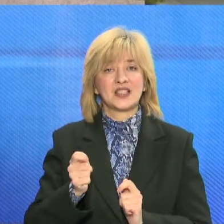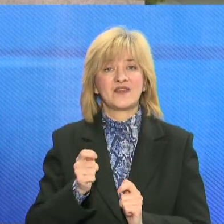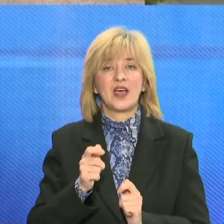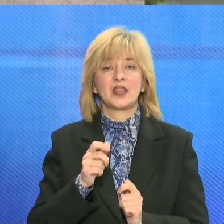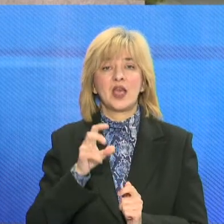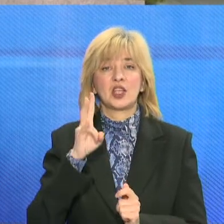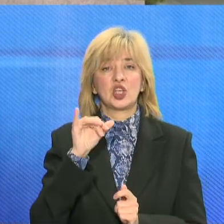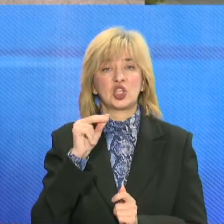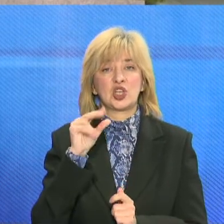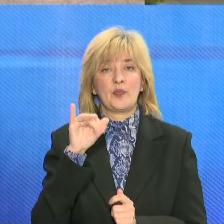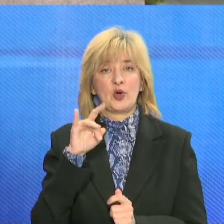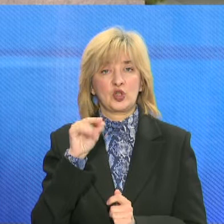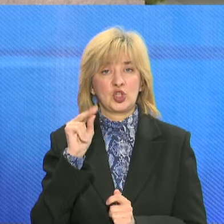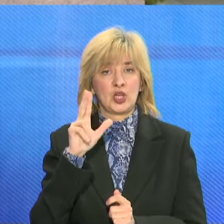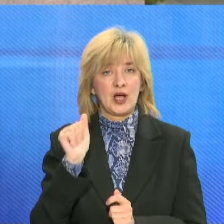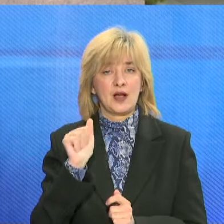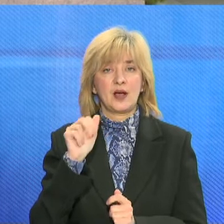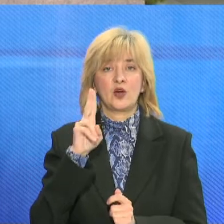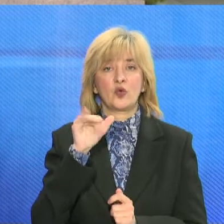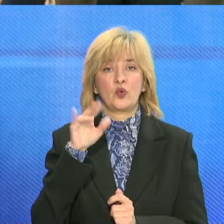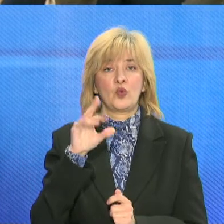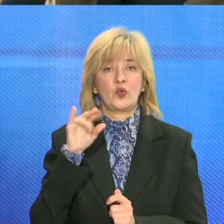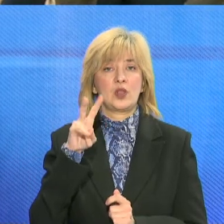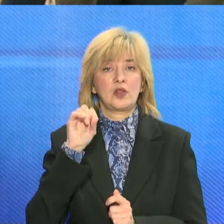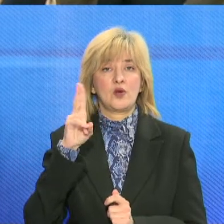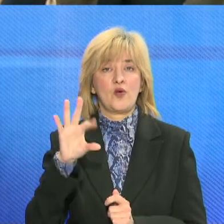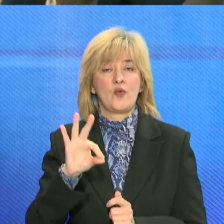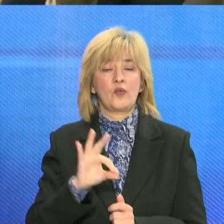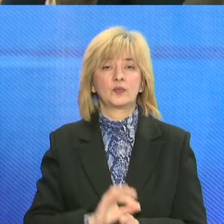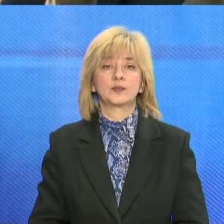Андрея Нечипорчика и Никиты Куконенко.